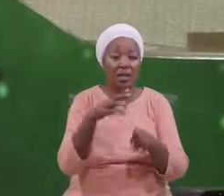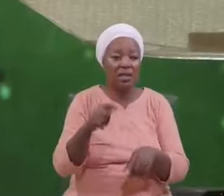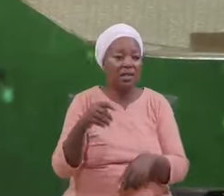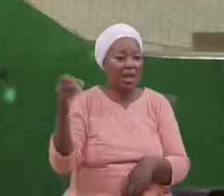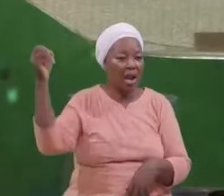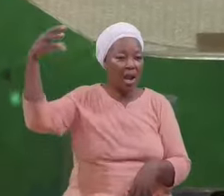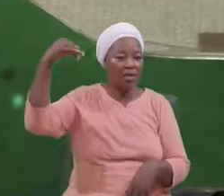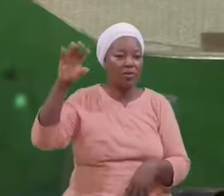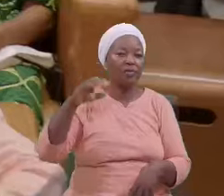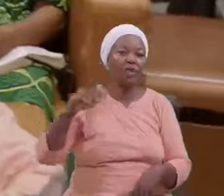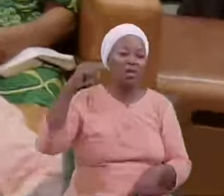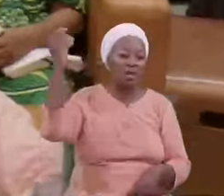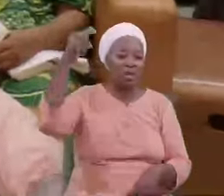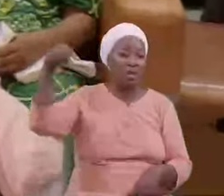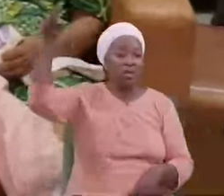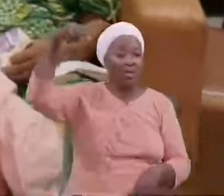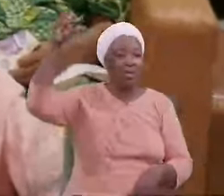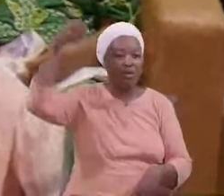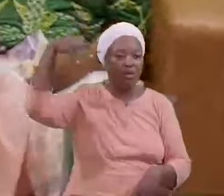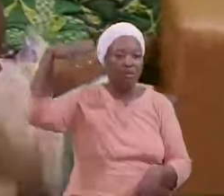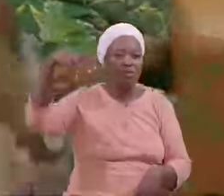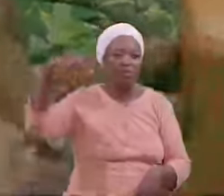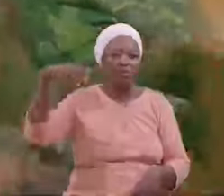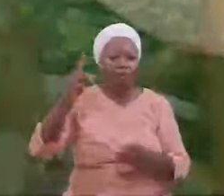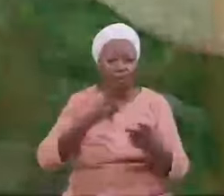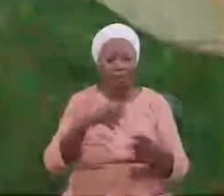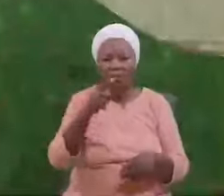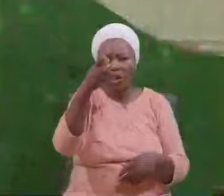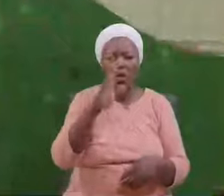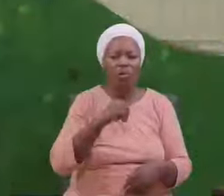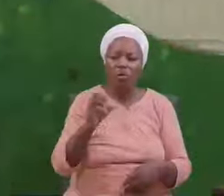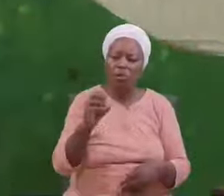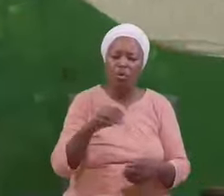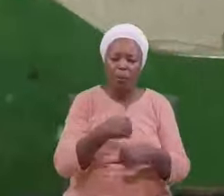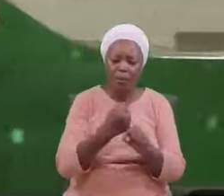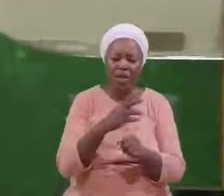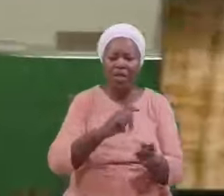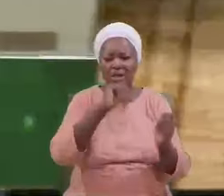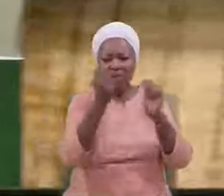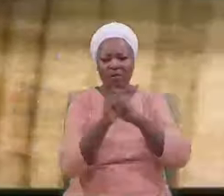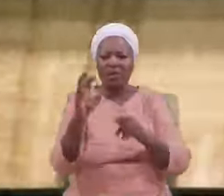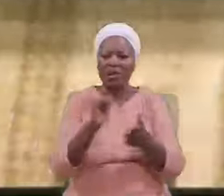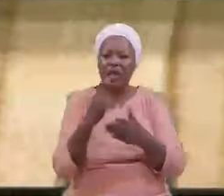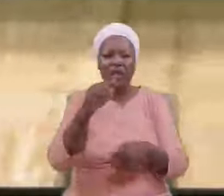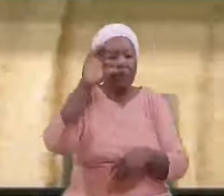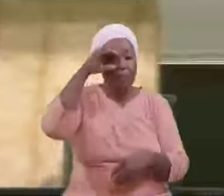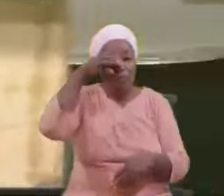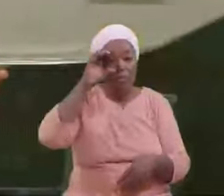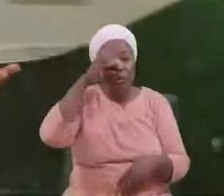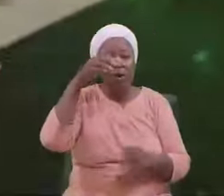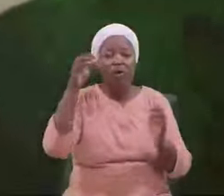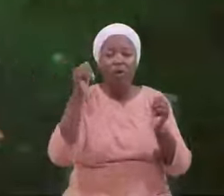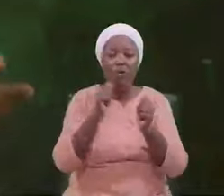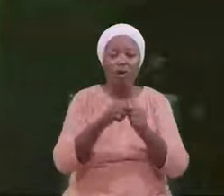Amen. Dieu va apporter la transformation que la lune, avec sa